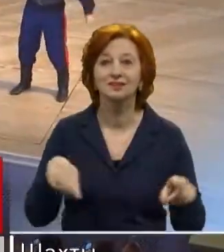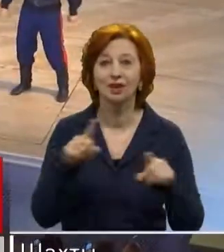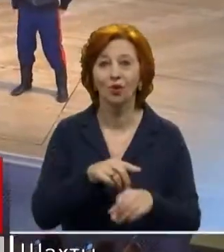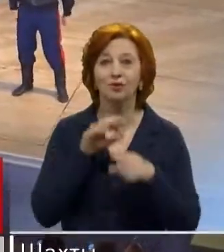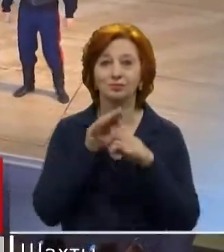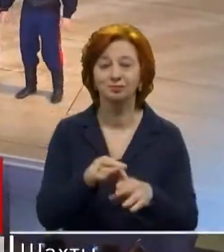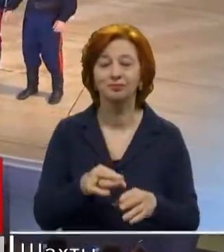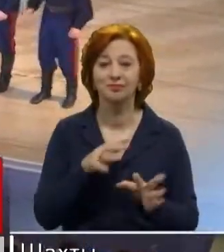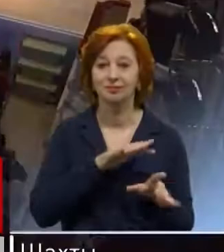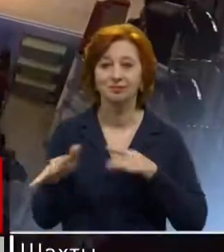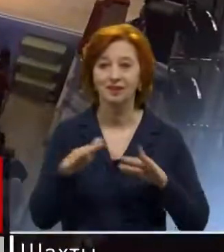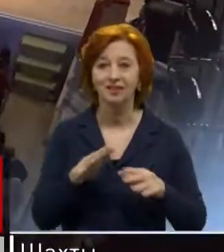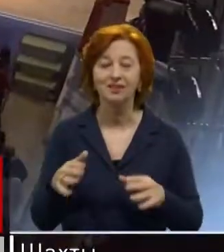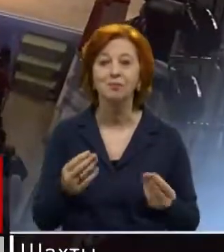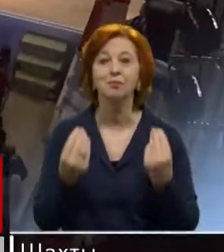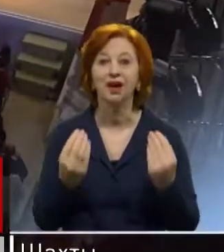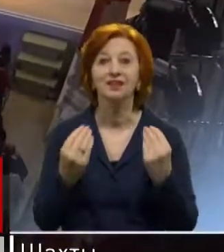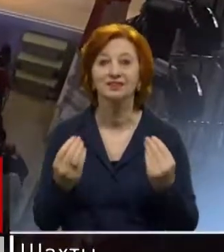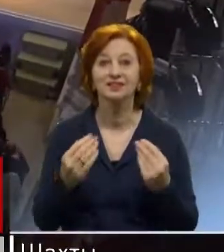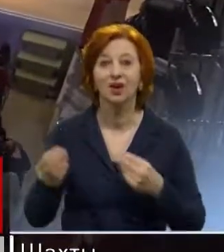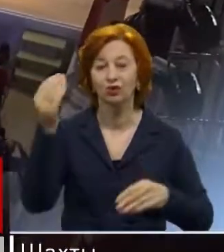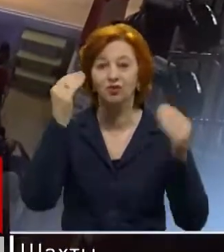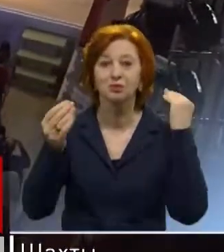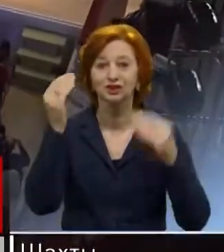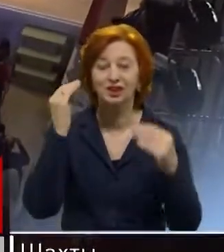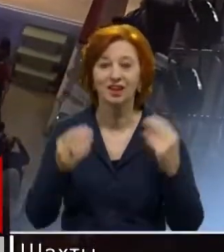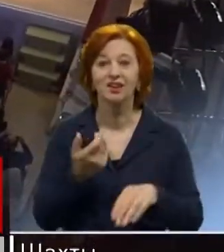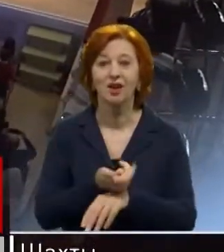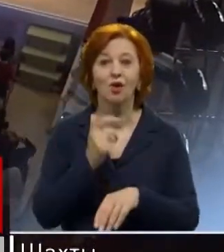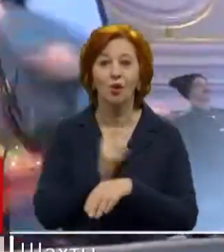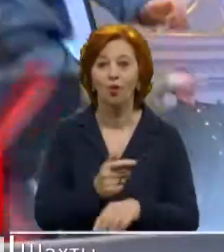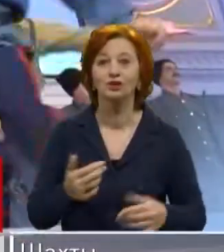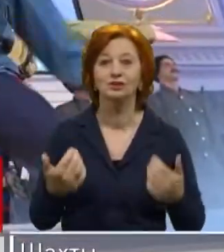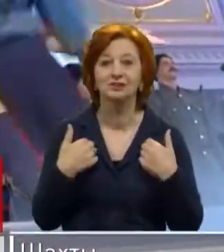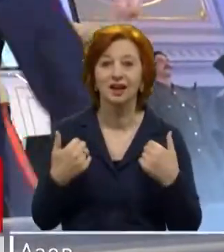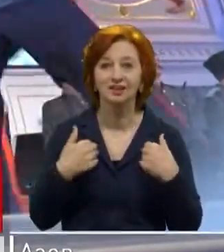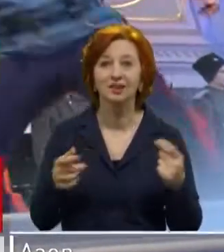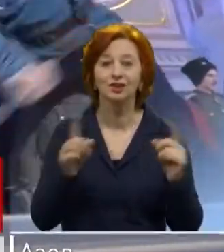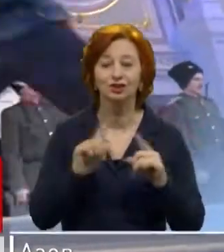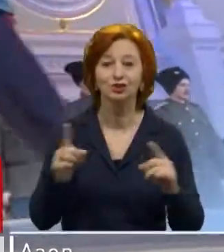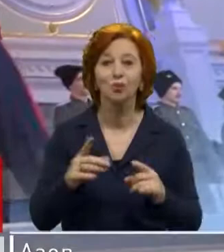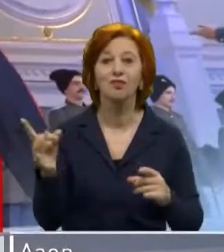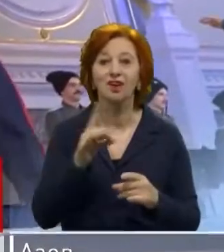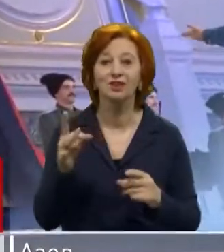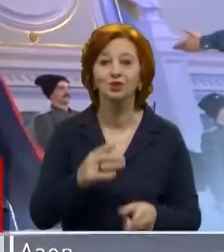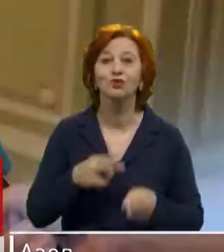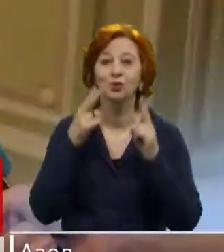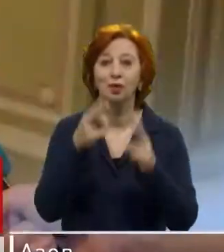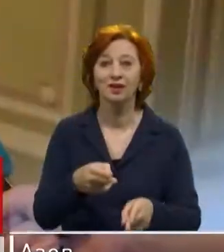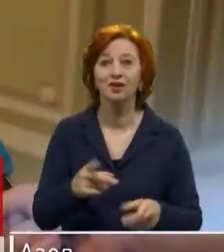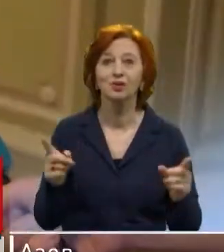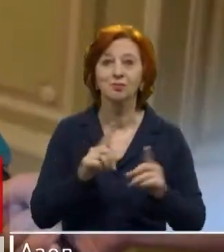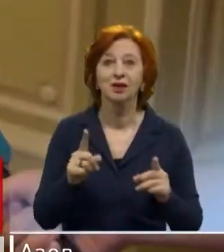проходят. Совершенно потрясающее впечатление. Мне очень захотелось поехать в Ростовскую область, потому